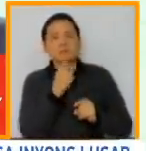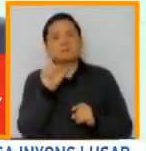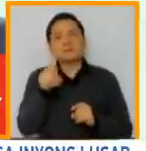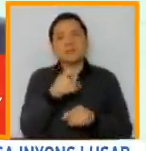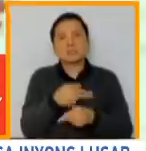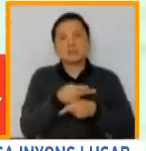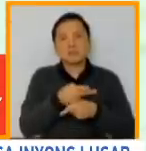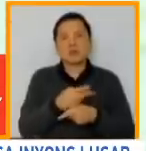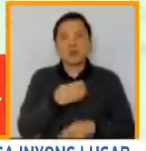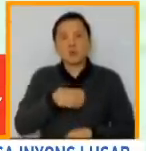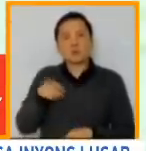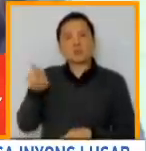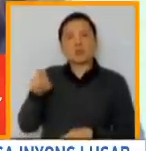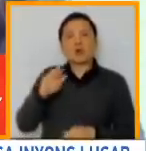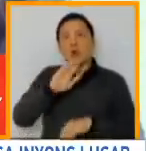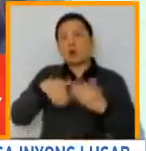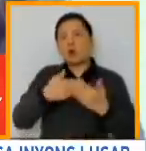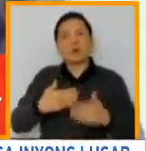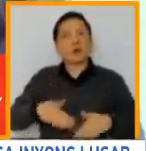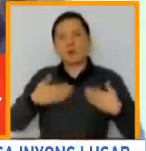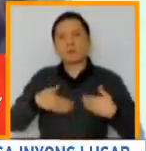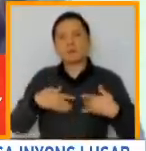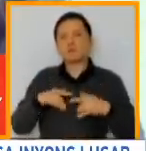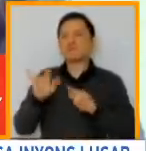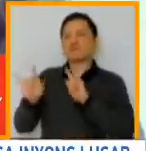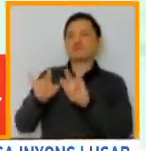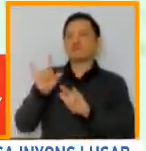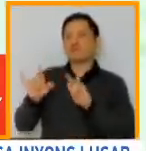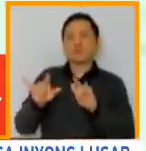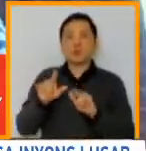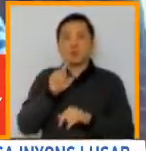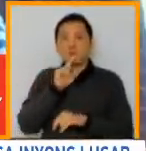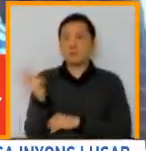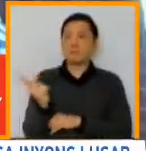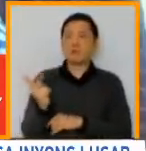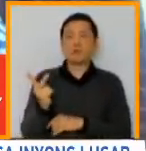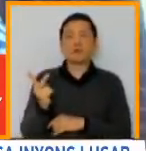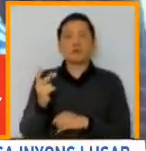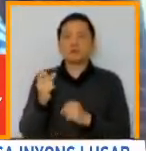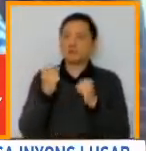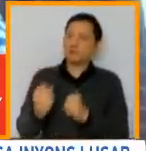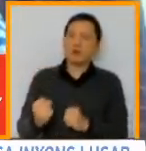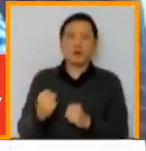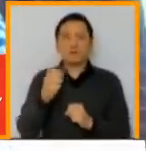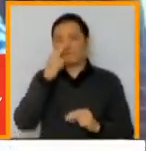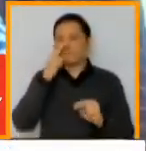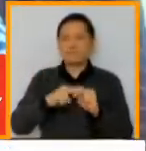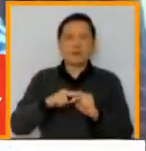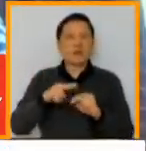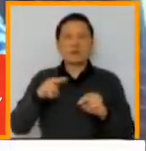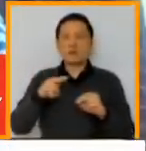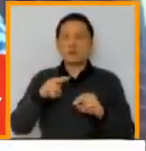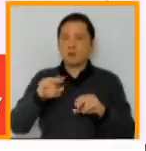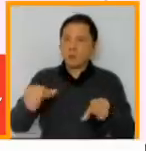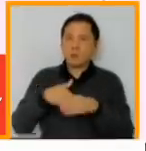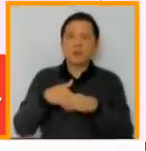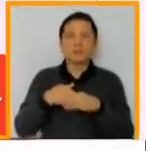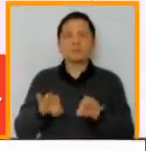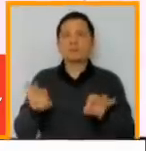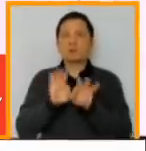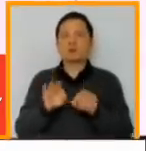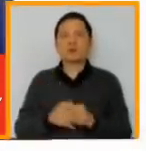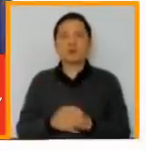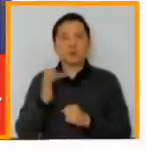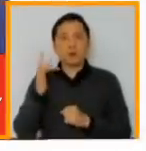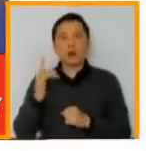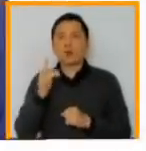in the world and I wish them both a strong and fun marriage kasi vital yun sa welfare at sa growth ng anak ko.